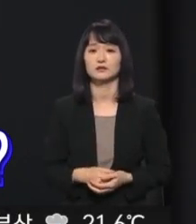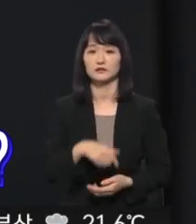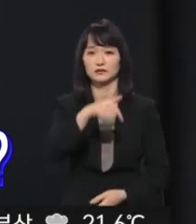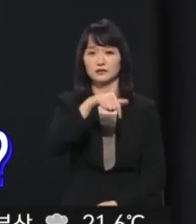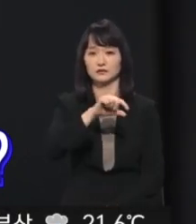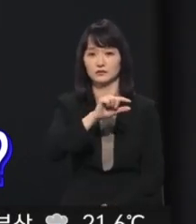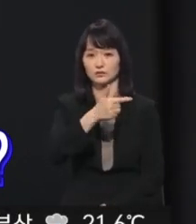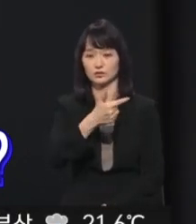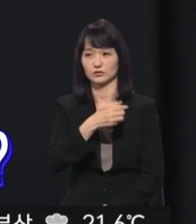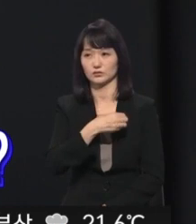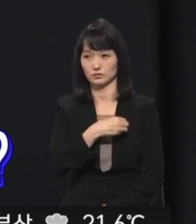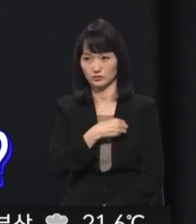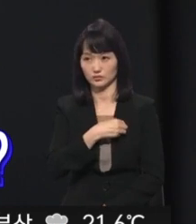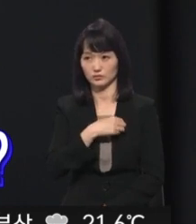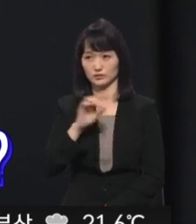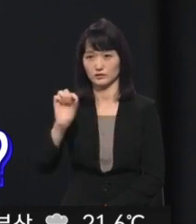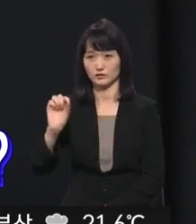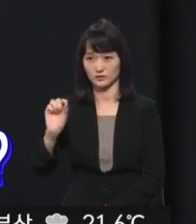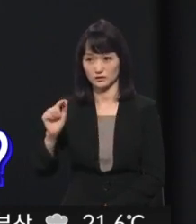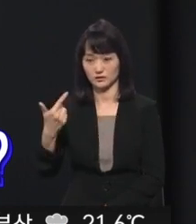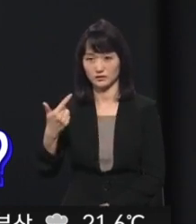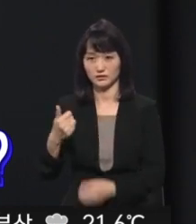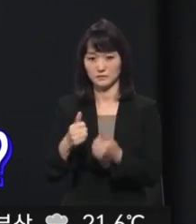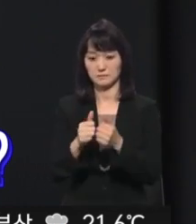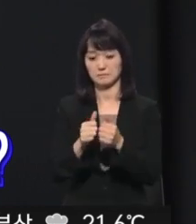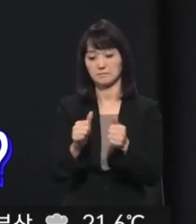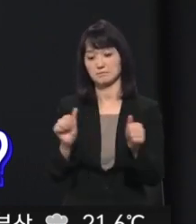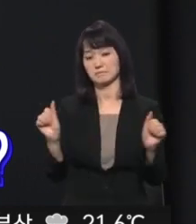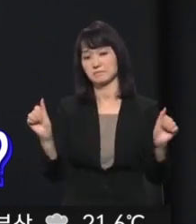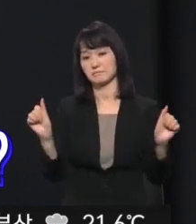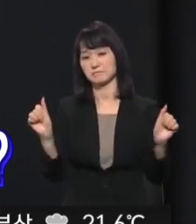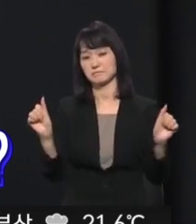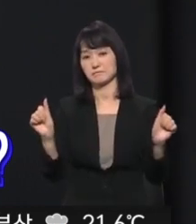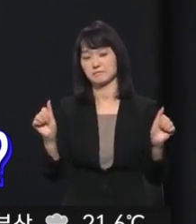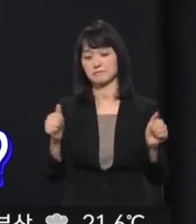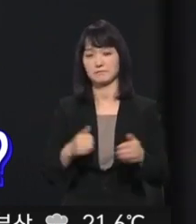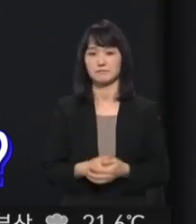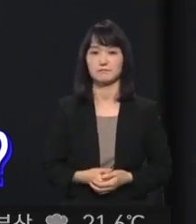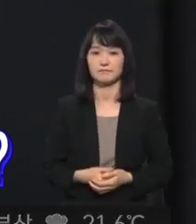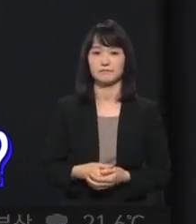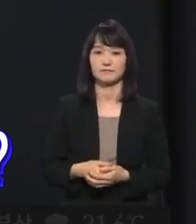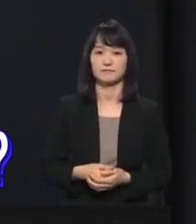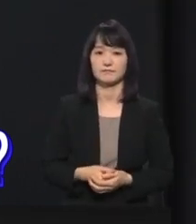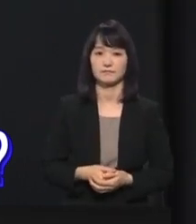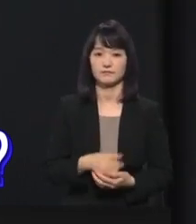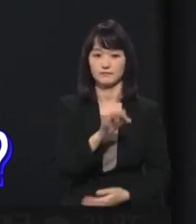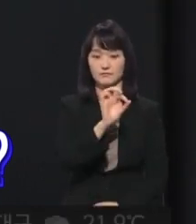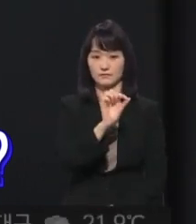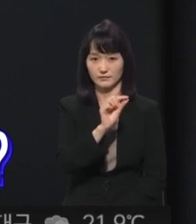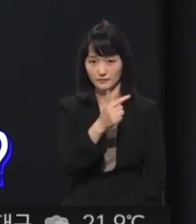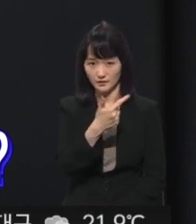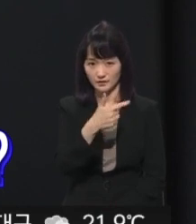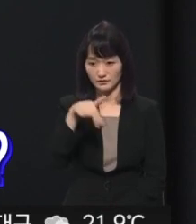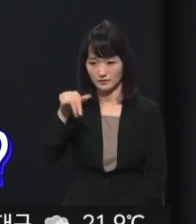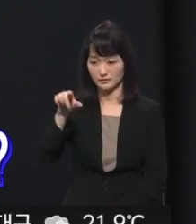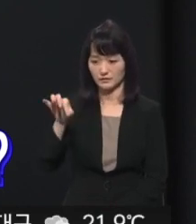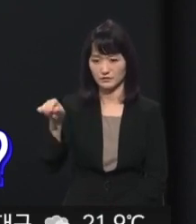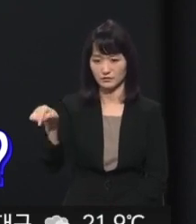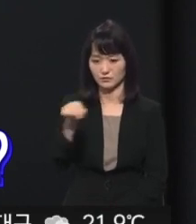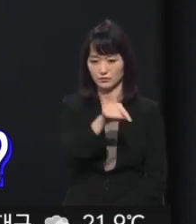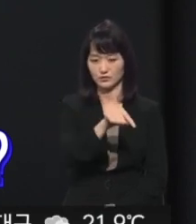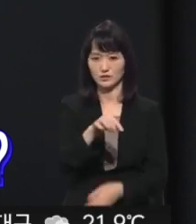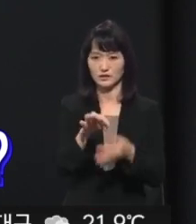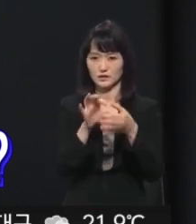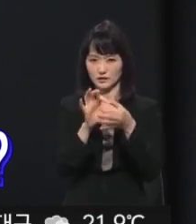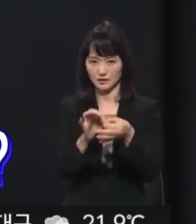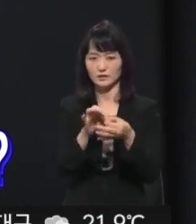도의원과 는 확실히 좀 선을 긋는 것이 보이구요 상대적으로 장대환 외 음과 아직도 관 좋은 관계를 유지하고 계신 것이 아닌가